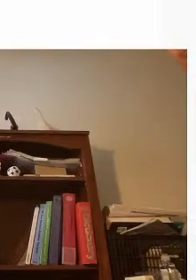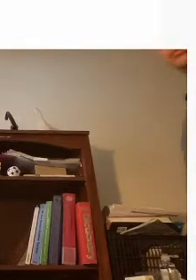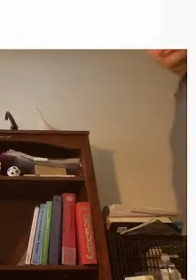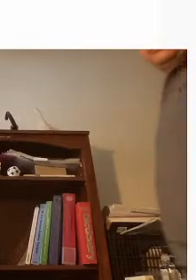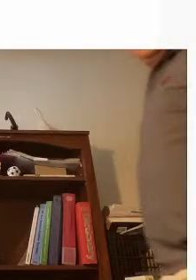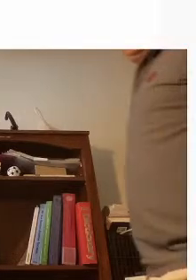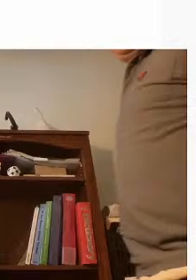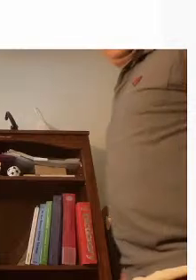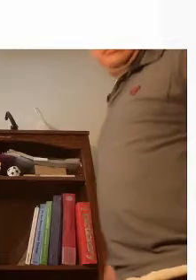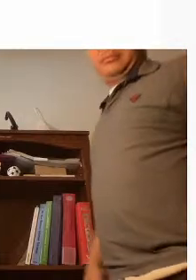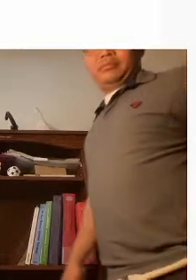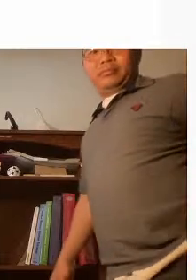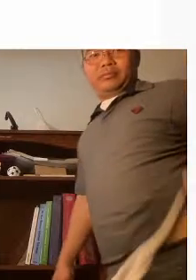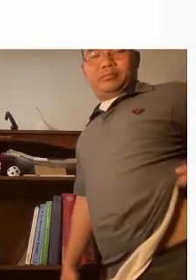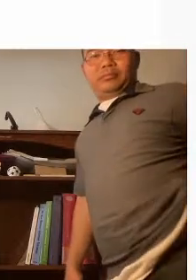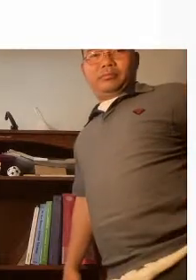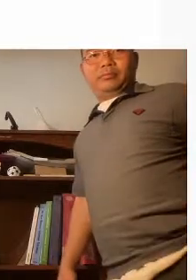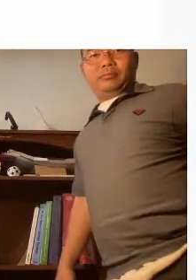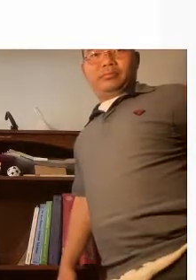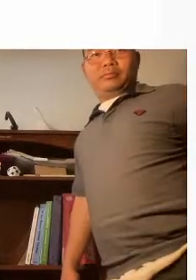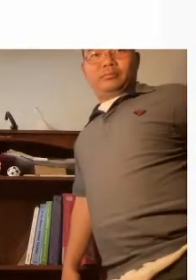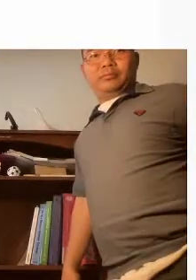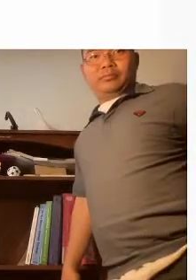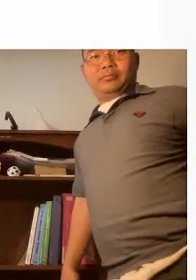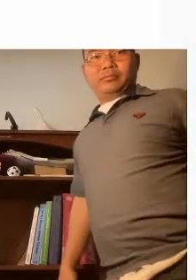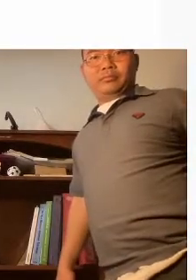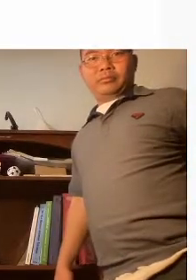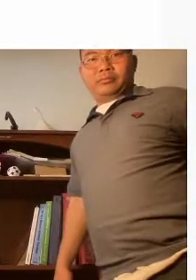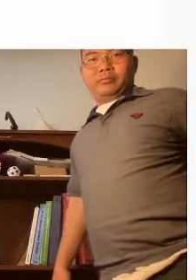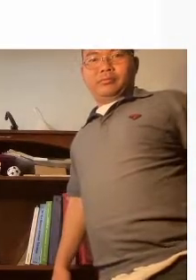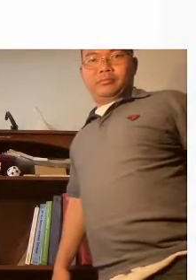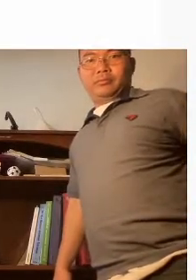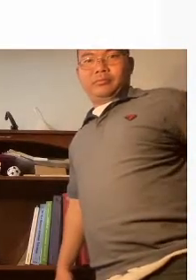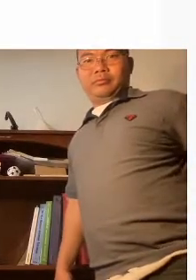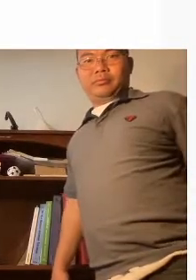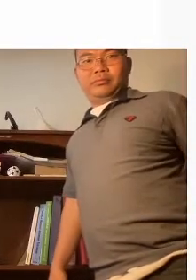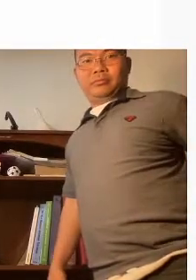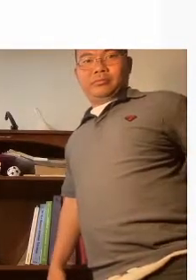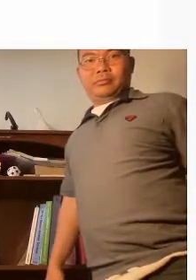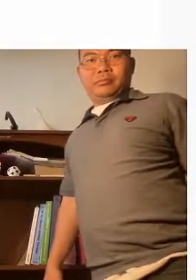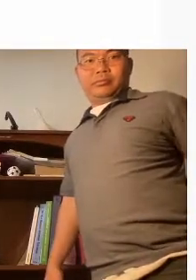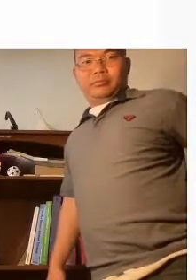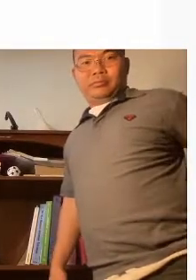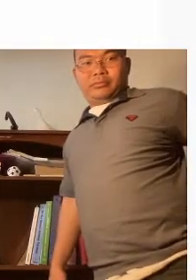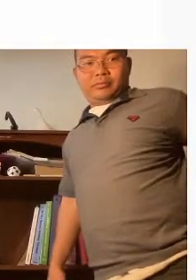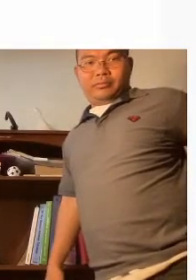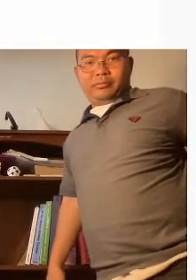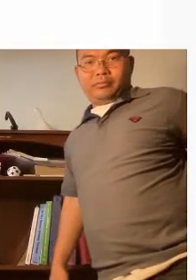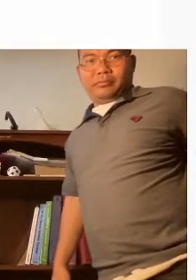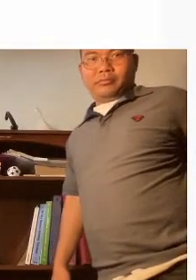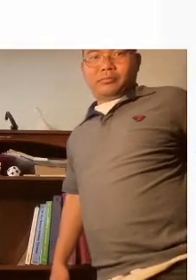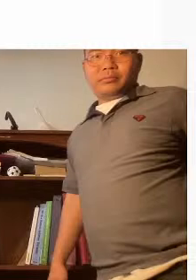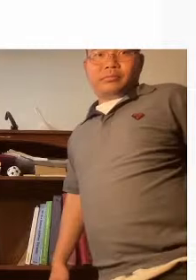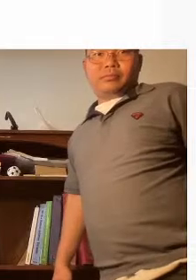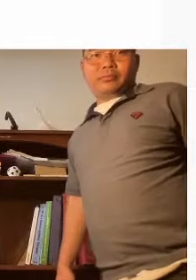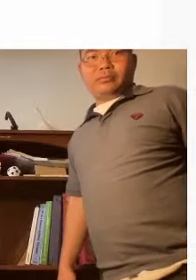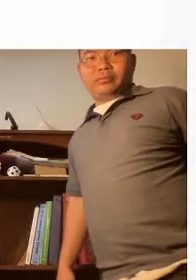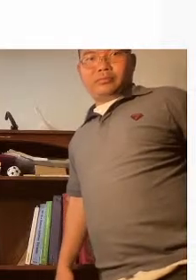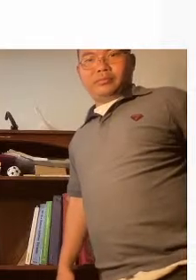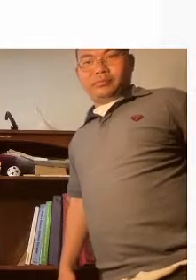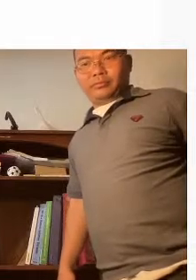tiếng? Cái này là càng phi lý nữa. Cho nên có những cái thủ thuật ở bên trong, chỉ có những người mà kinh